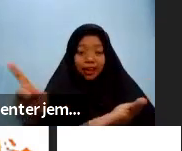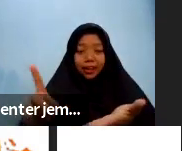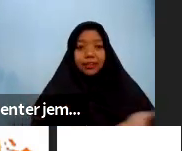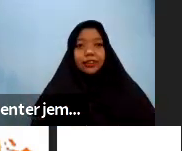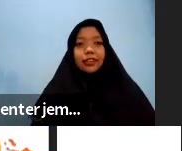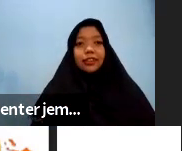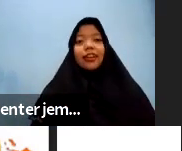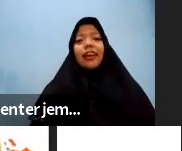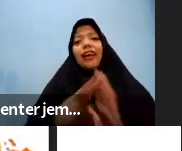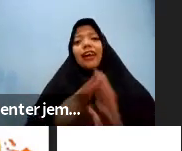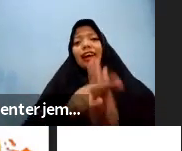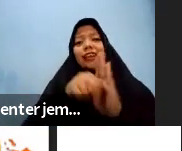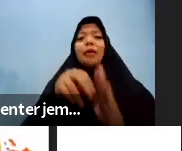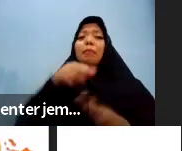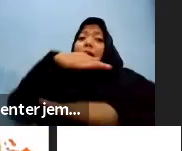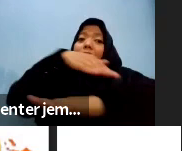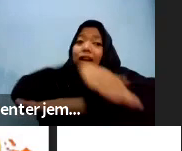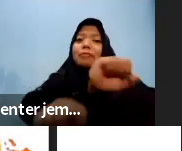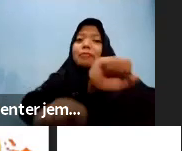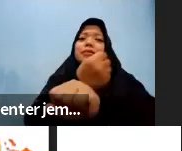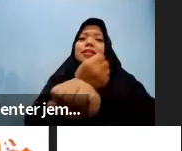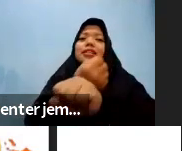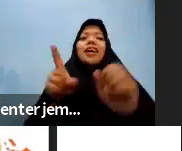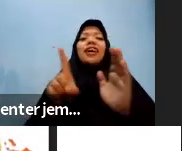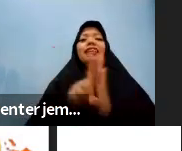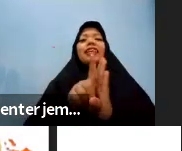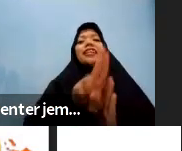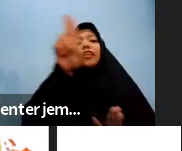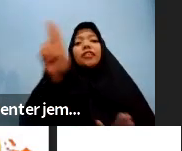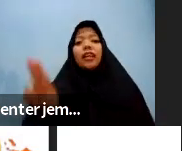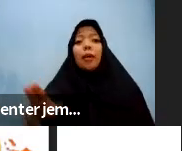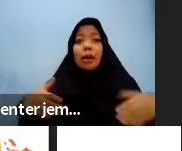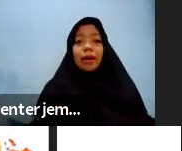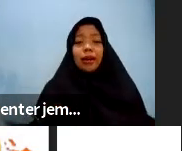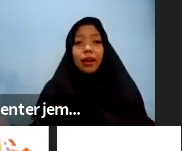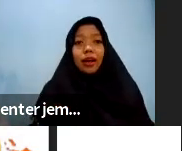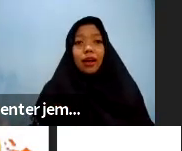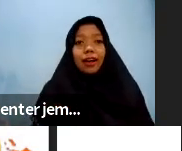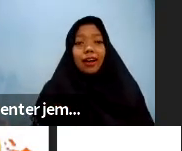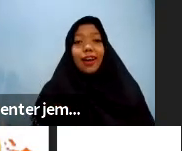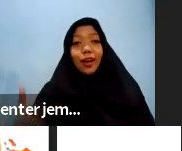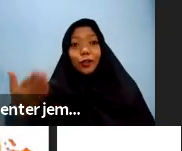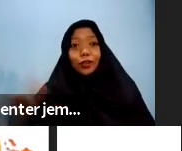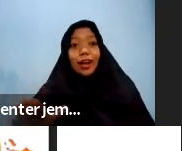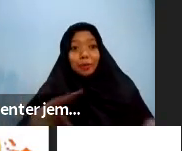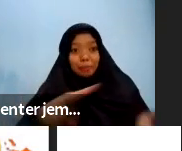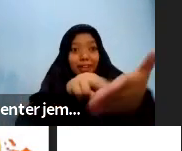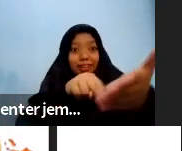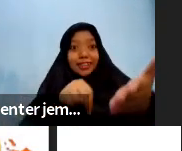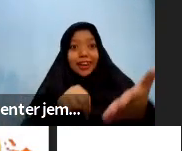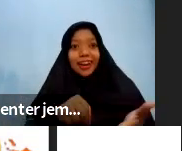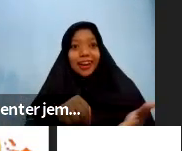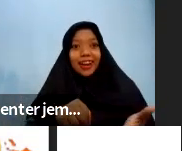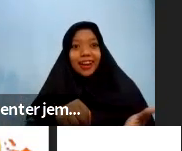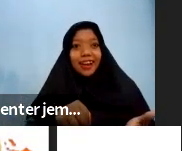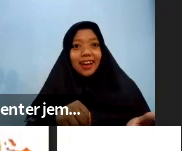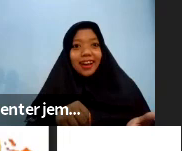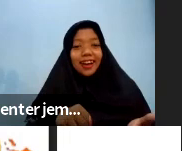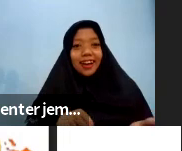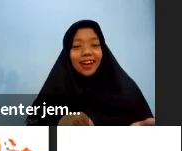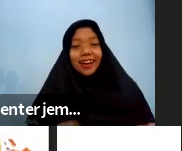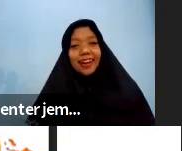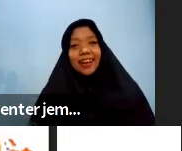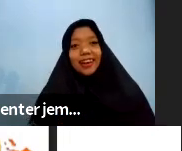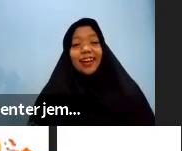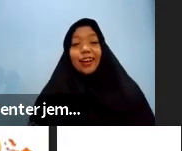bagaimana misalkan misi Ayu Ayu atuh Anggi Eh maaf Bu Anggi kamu sedang mendengarkan